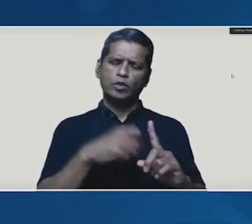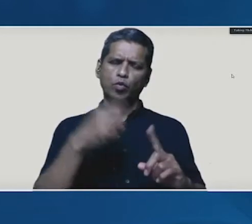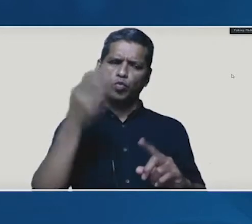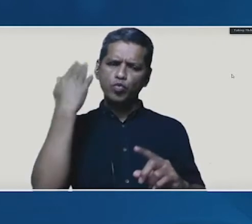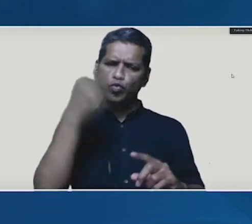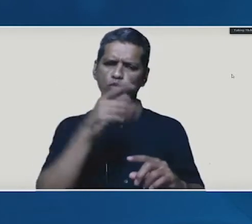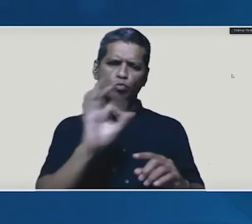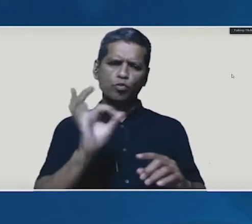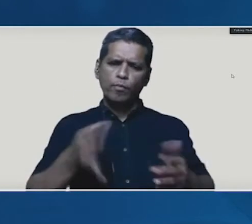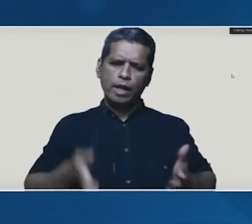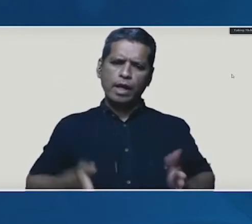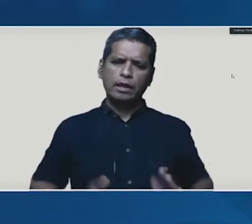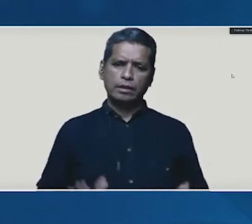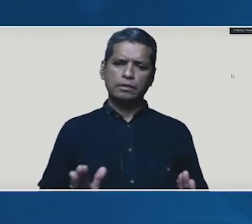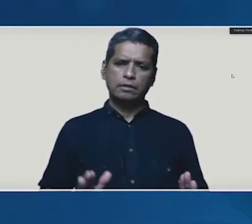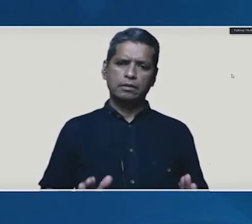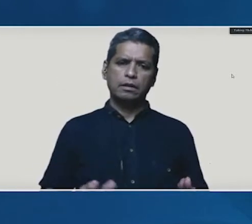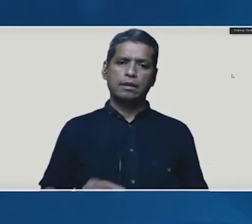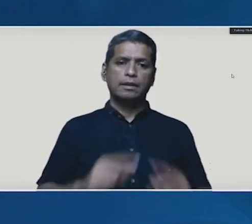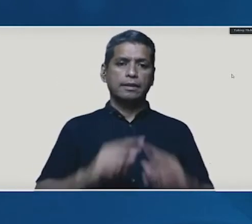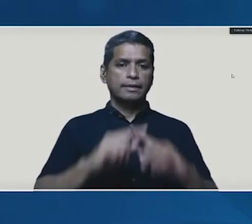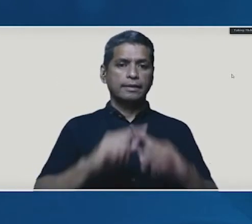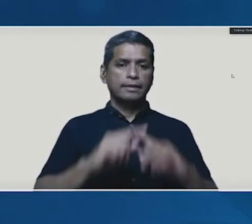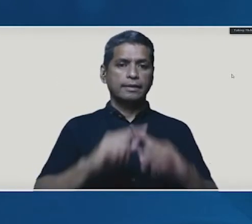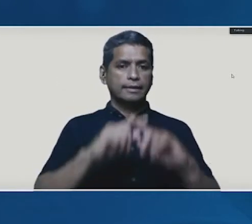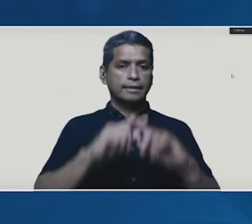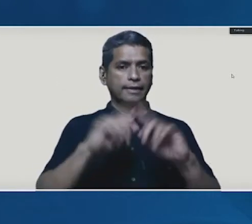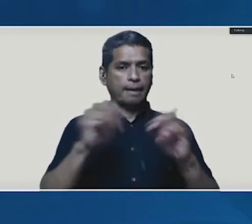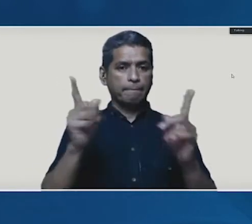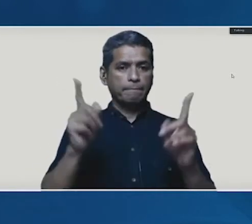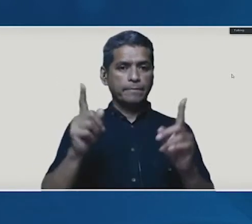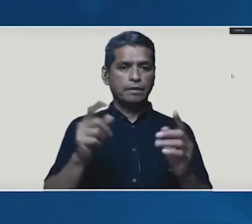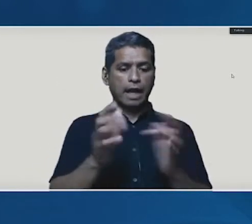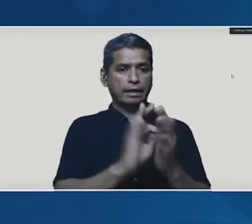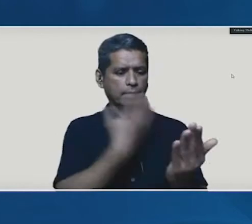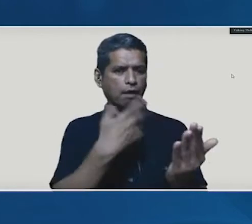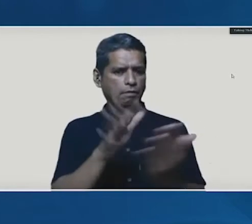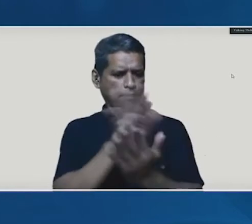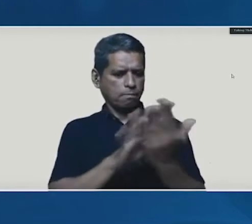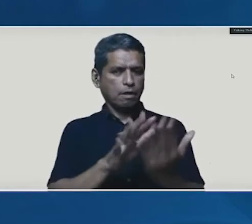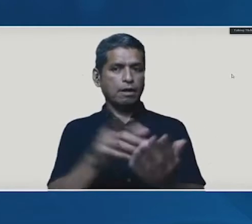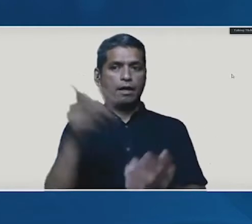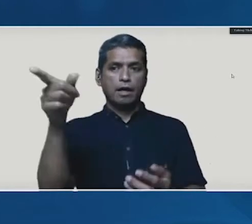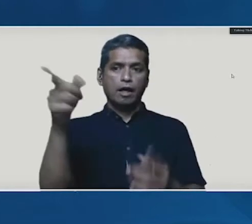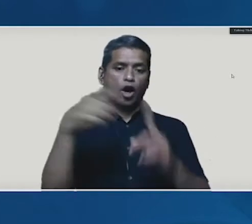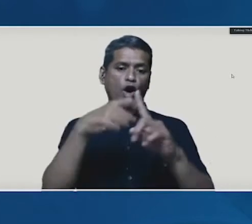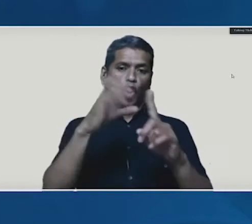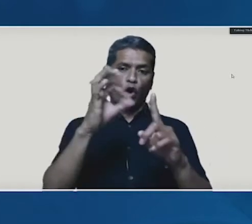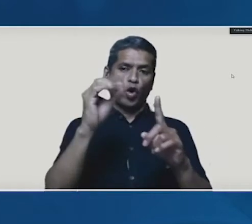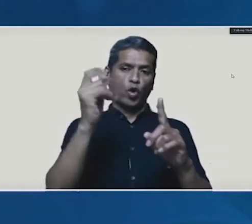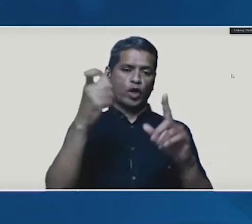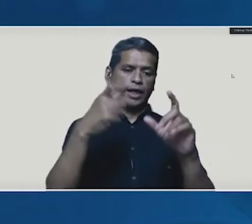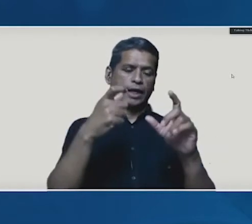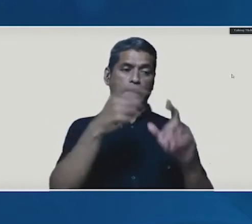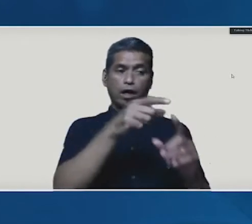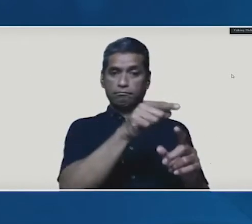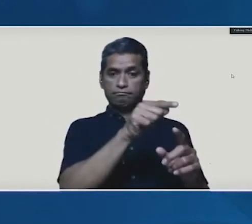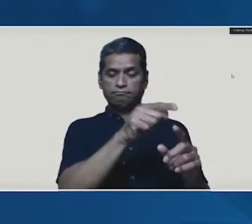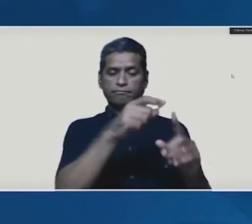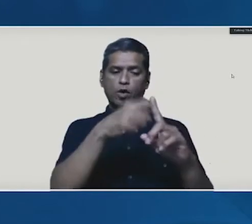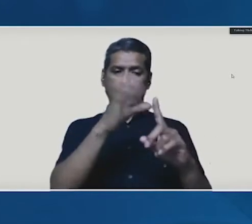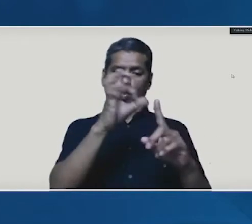namanya sudah disebut di dalam alkitab Itulah sebabnya benar apa yang dikatakan oleh Alkitab